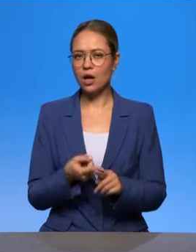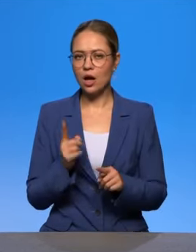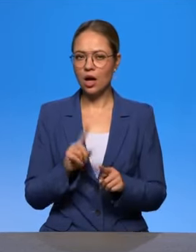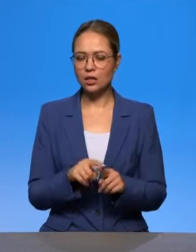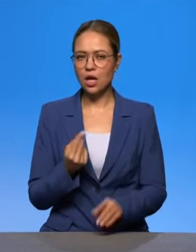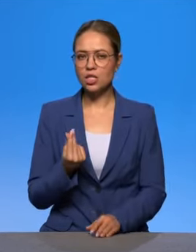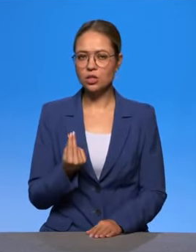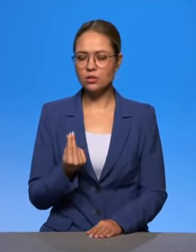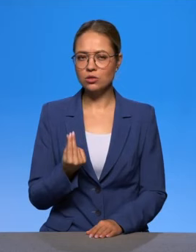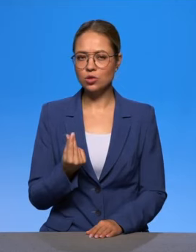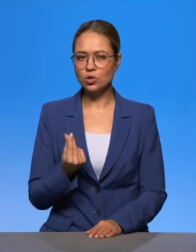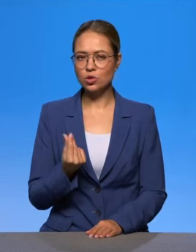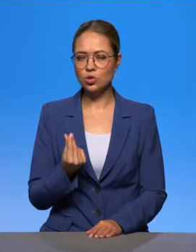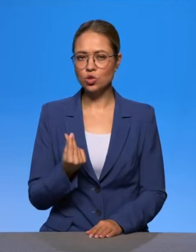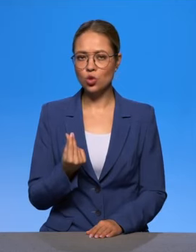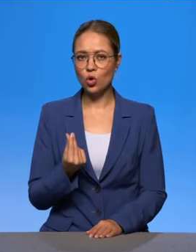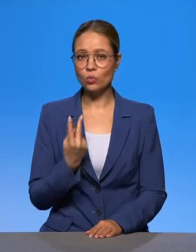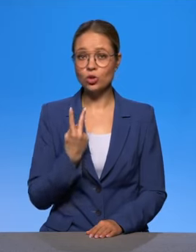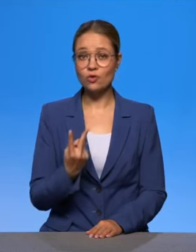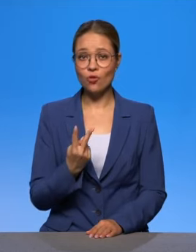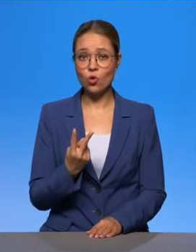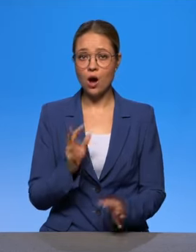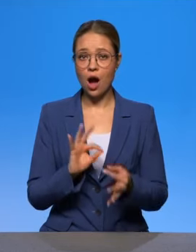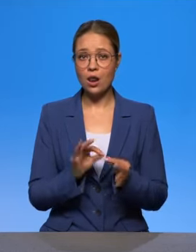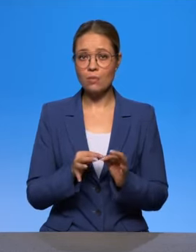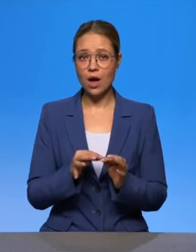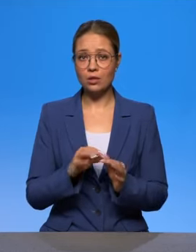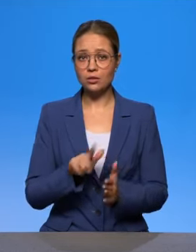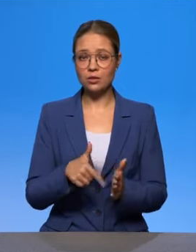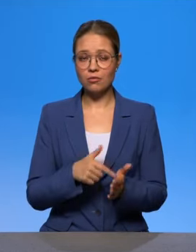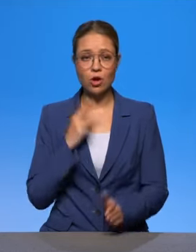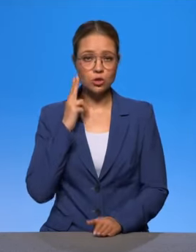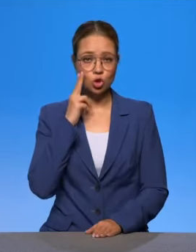двух олимпиад в Сочи вместе